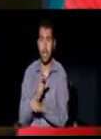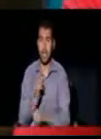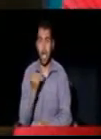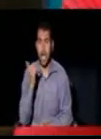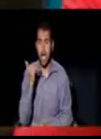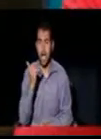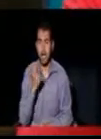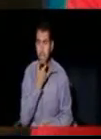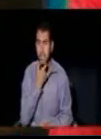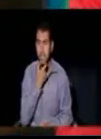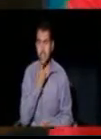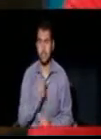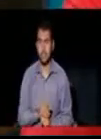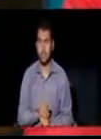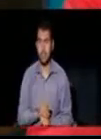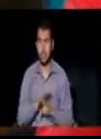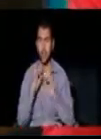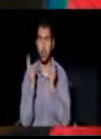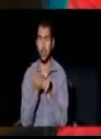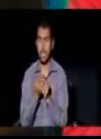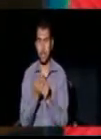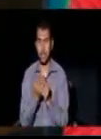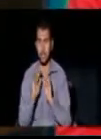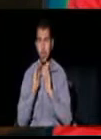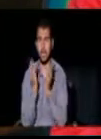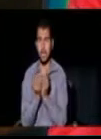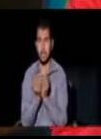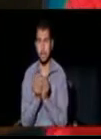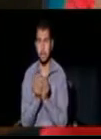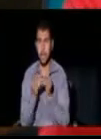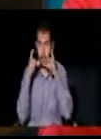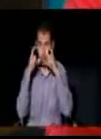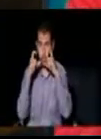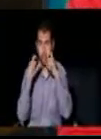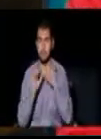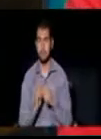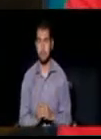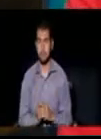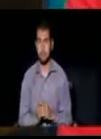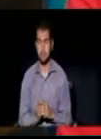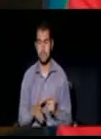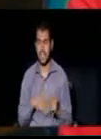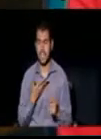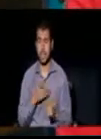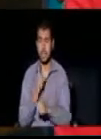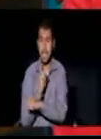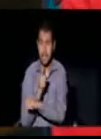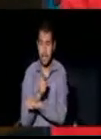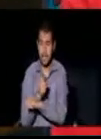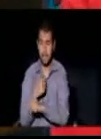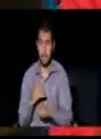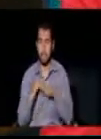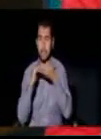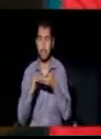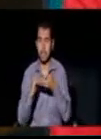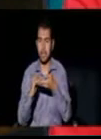الإنجليش، في كل حاجة، في التصوير، أي موهبة عندهم هننميها وهنديهم تدريبات فيها. هيبقى فيها أقسام كتيرة